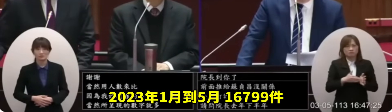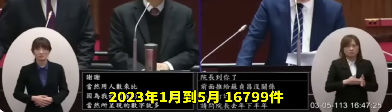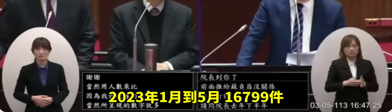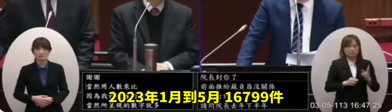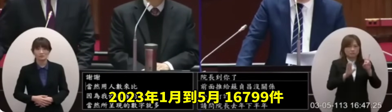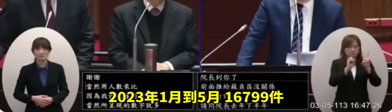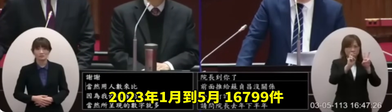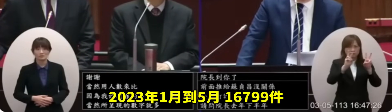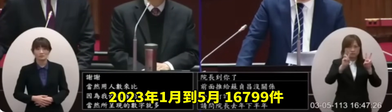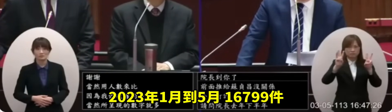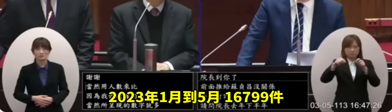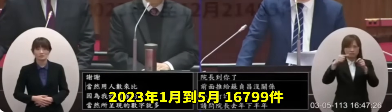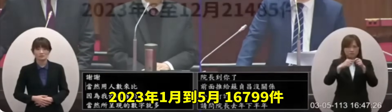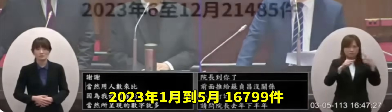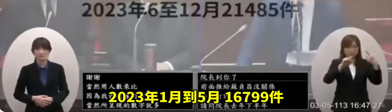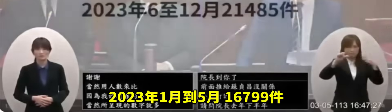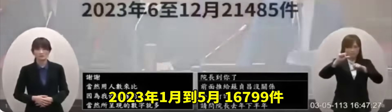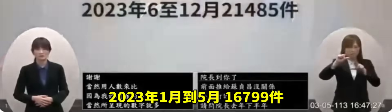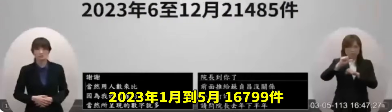2023年1月到5月